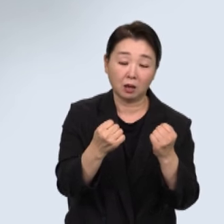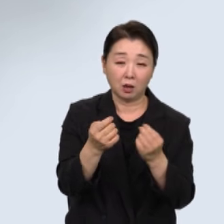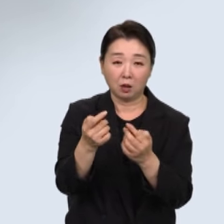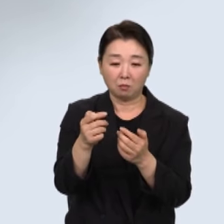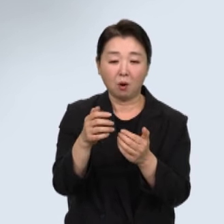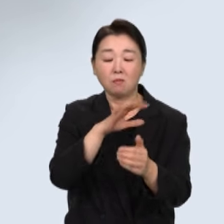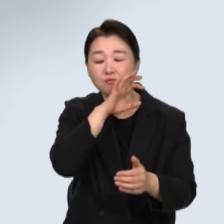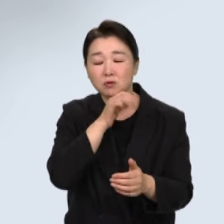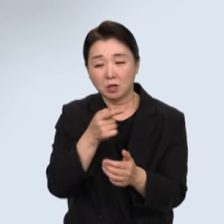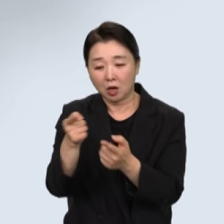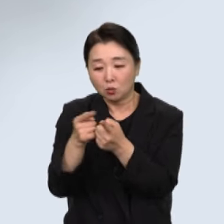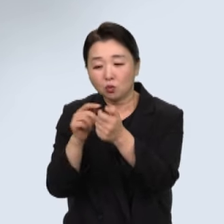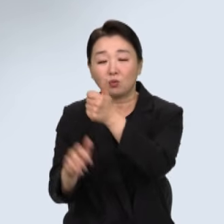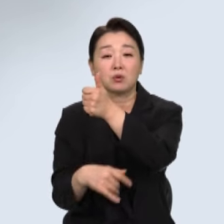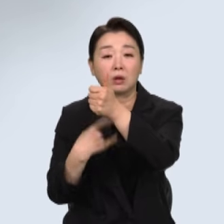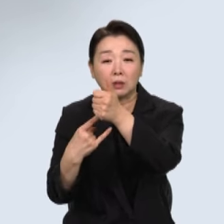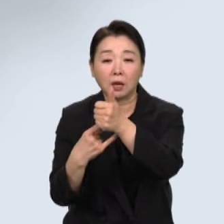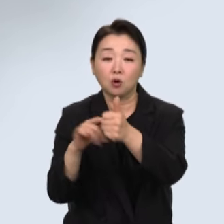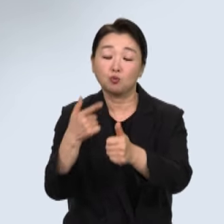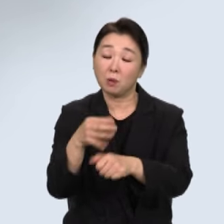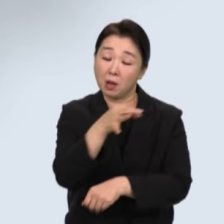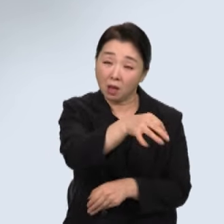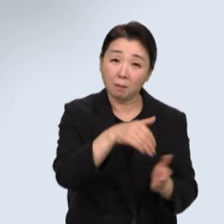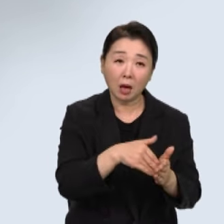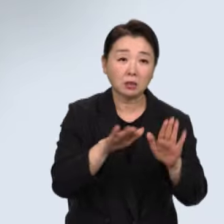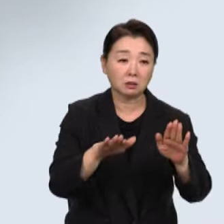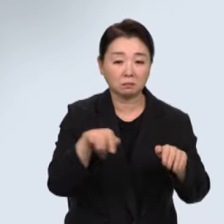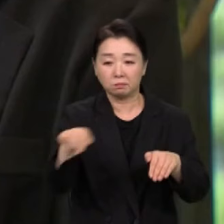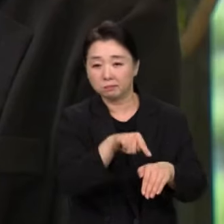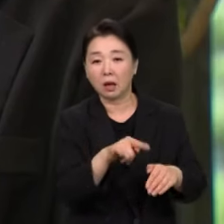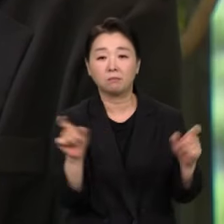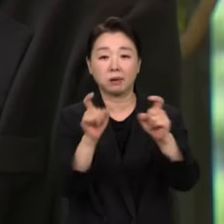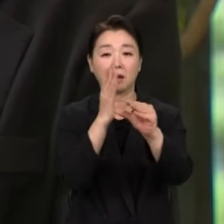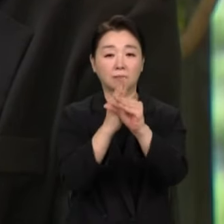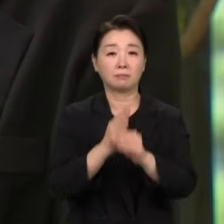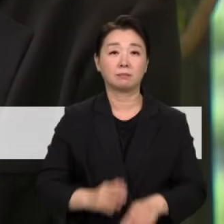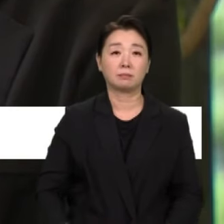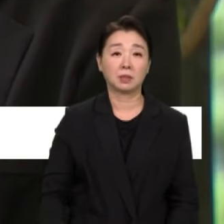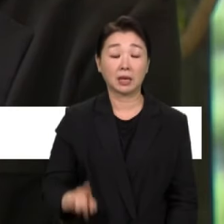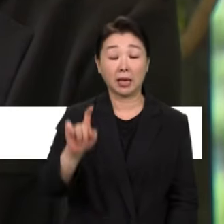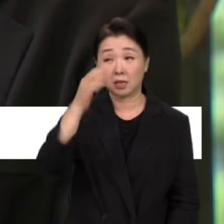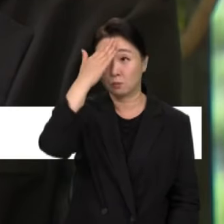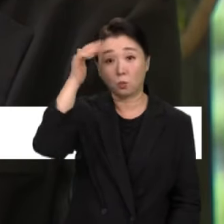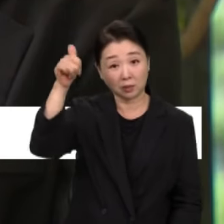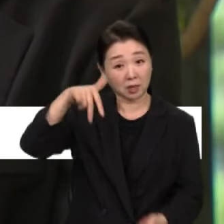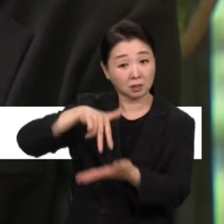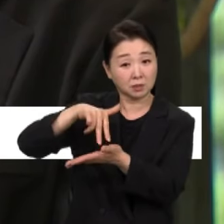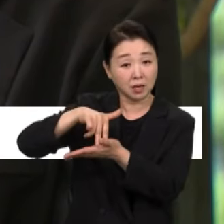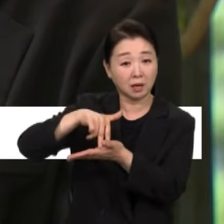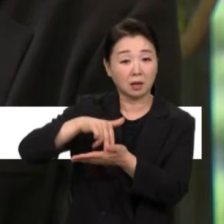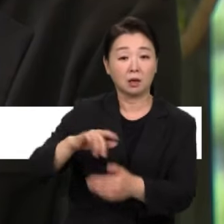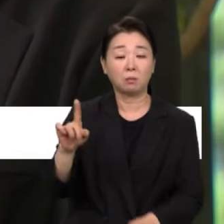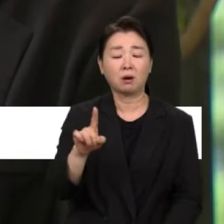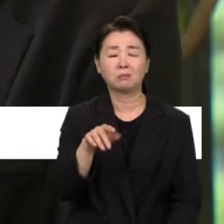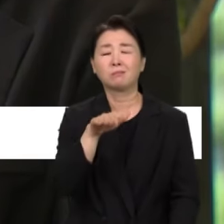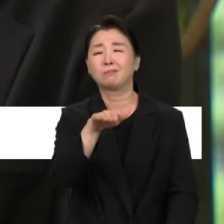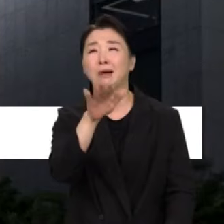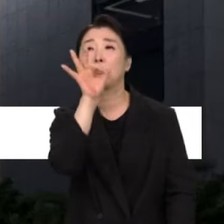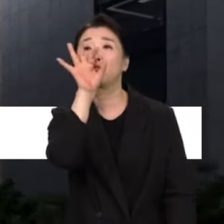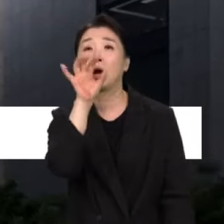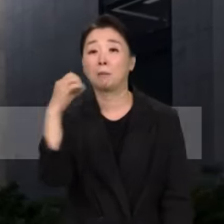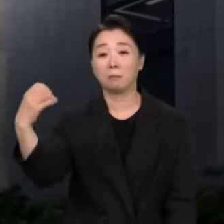지급하라고 했는데도 양측은 아직도 분쟁 중입니다 본사에서는 자기네들이 관여를 할 수